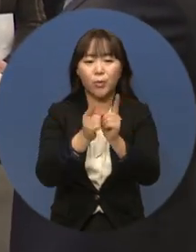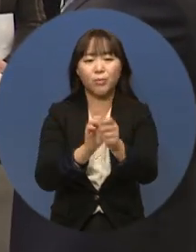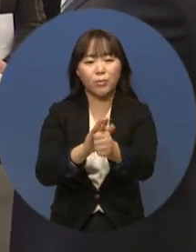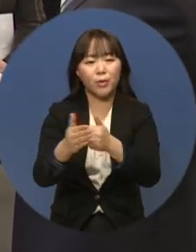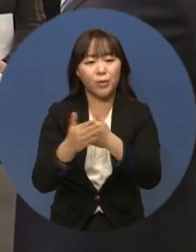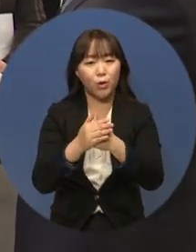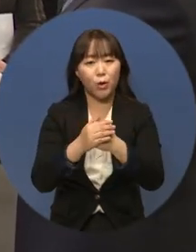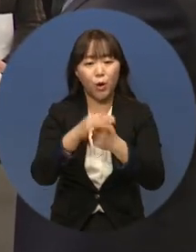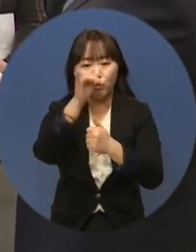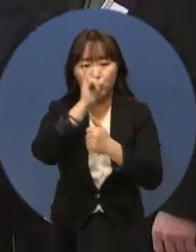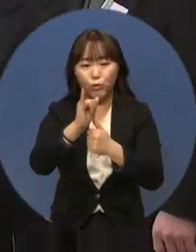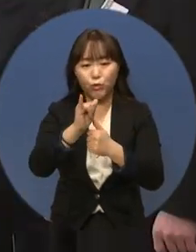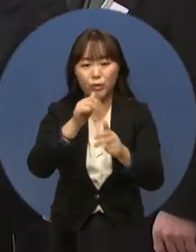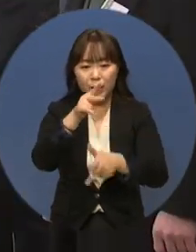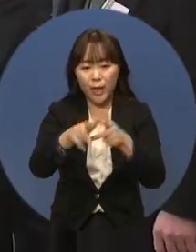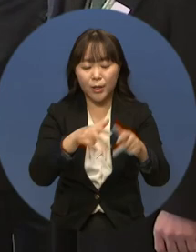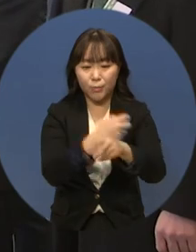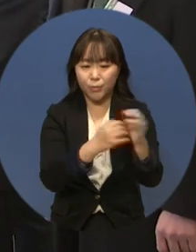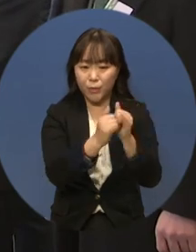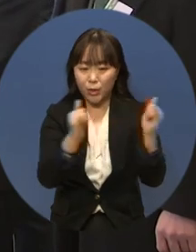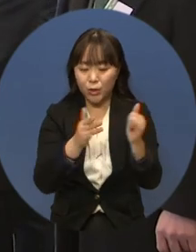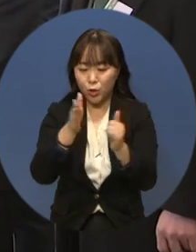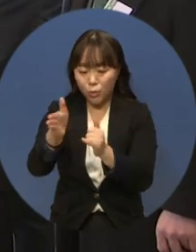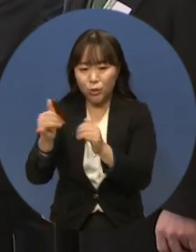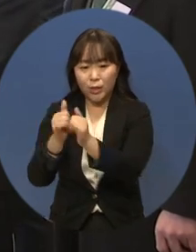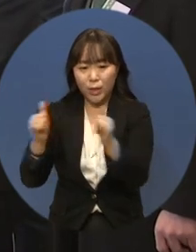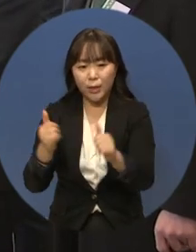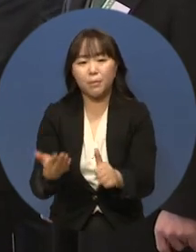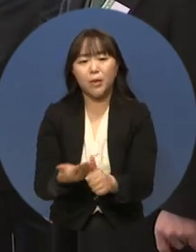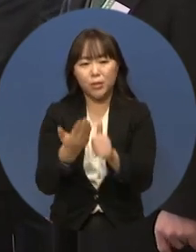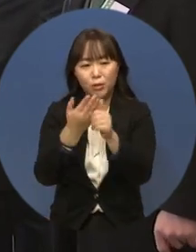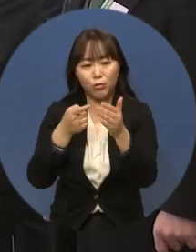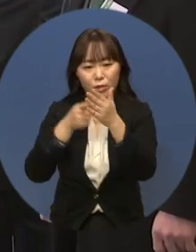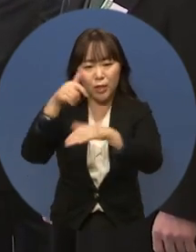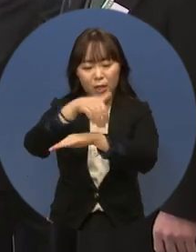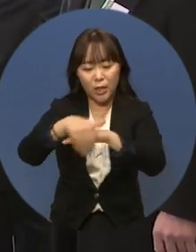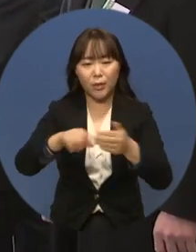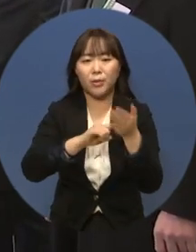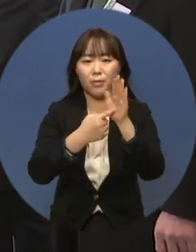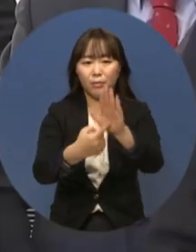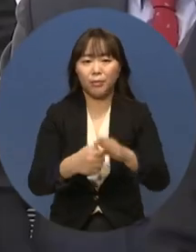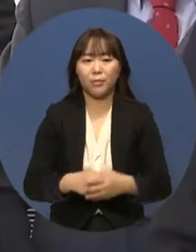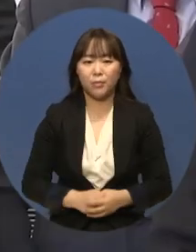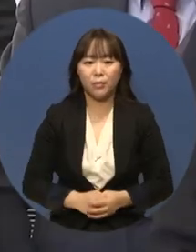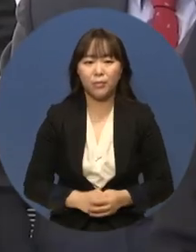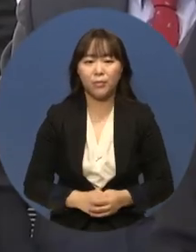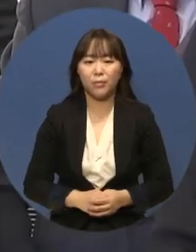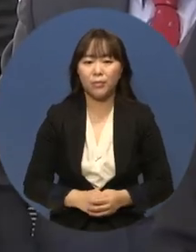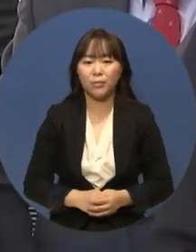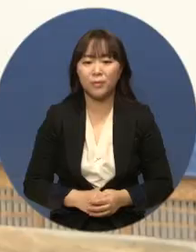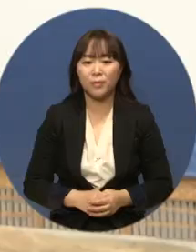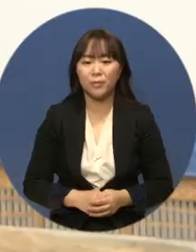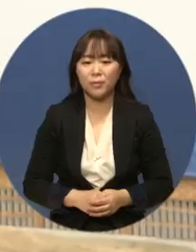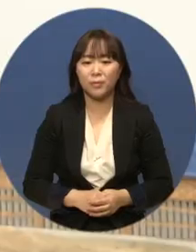분야 우수산업 인력 및 전문연구 인력의 육성도 추진할 계획이라고 발표했습니다.